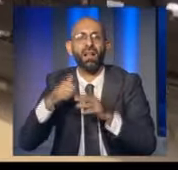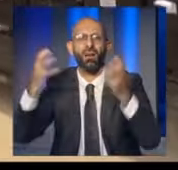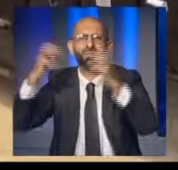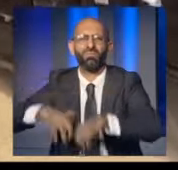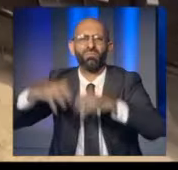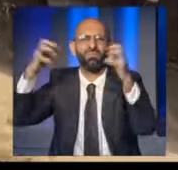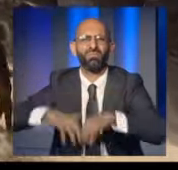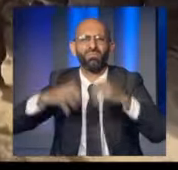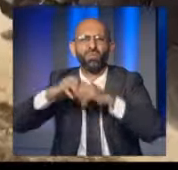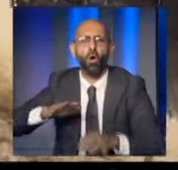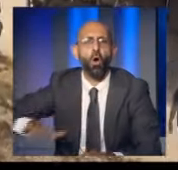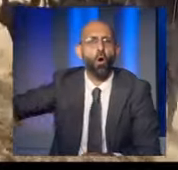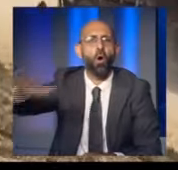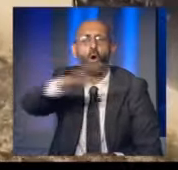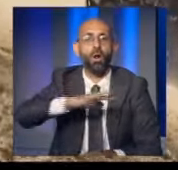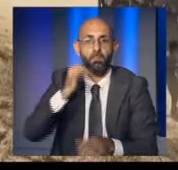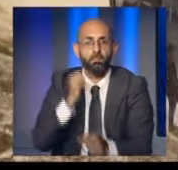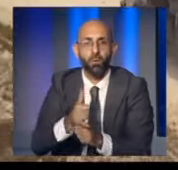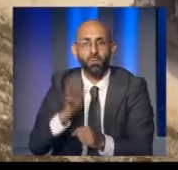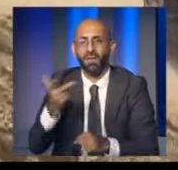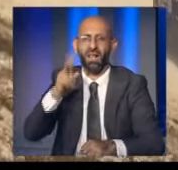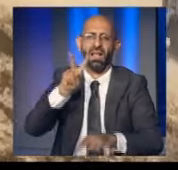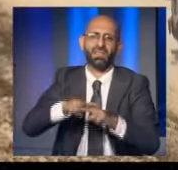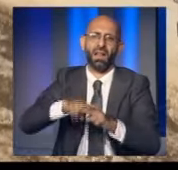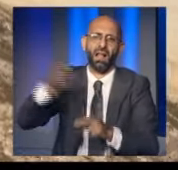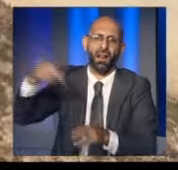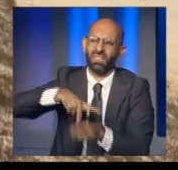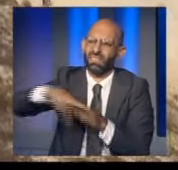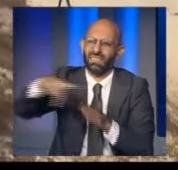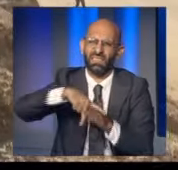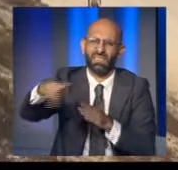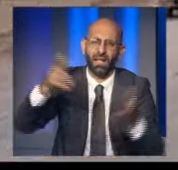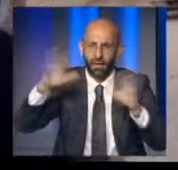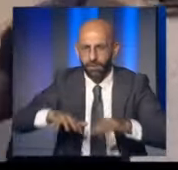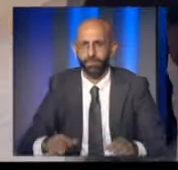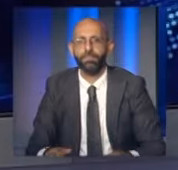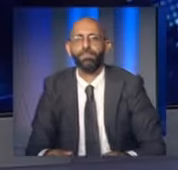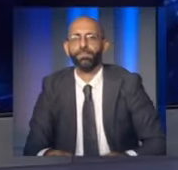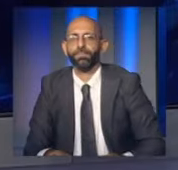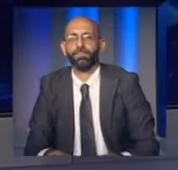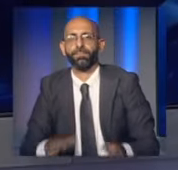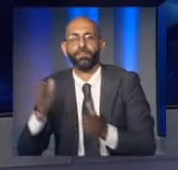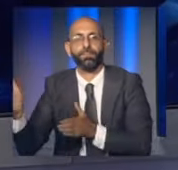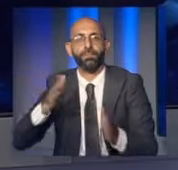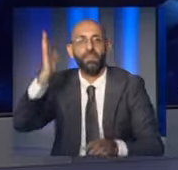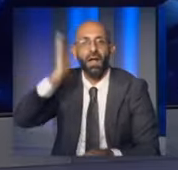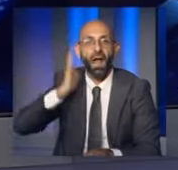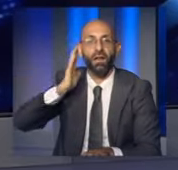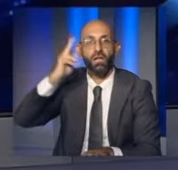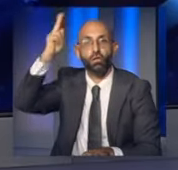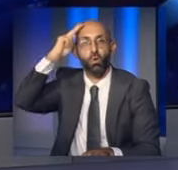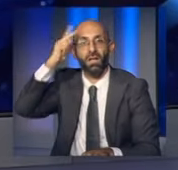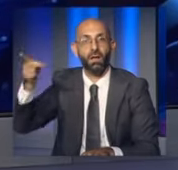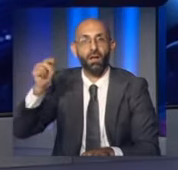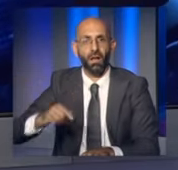قتلوا خلال الحرب، و160 من مواقعنا دمرت جزئيا أو كليا. في الظهران السعودية،